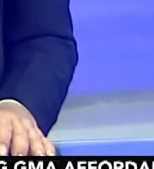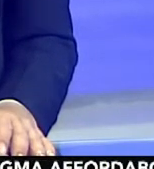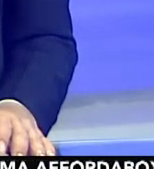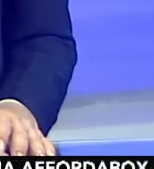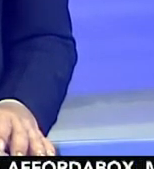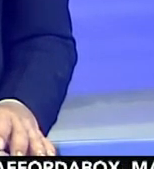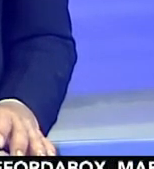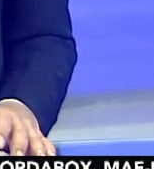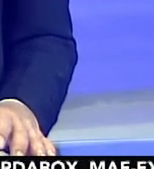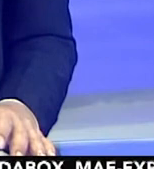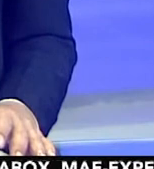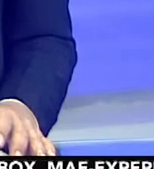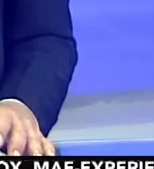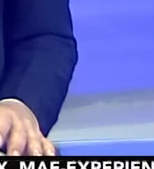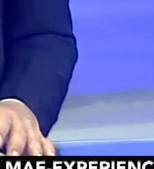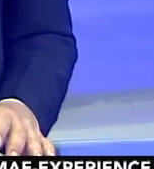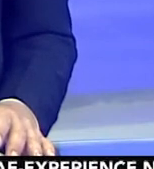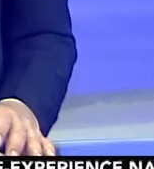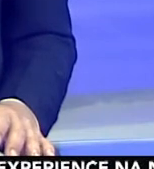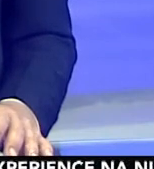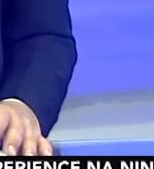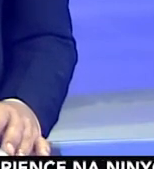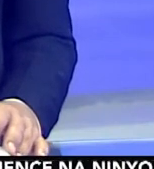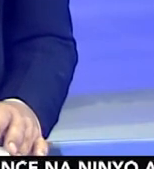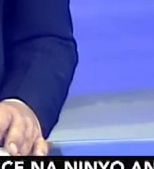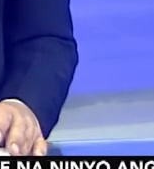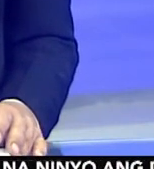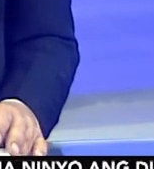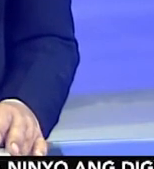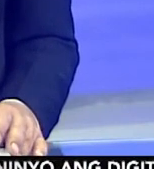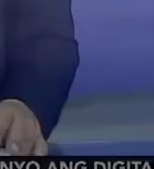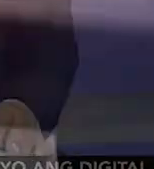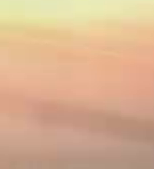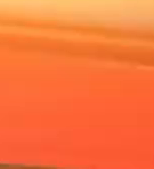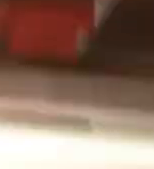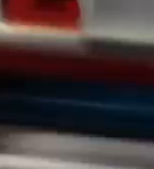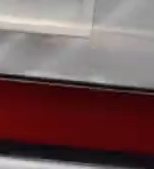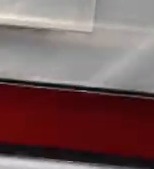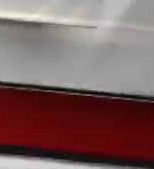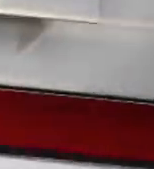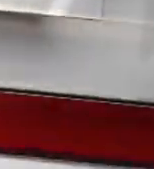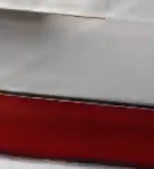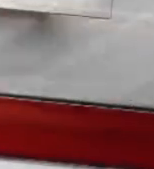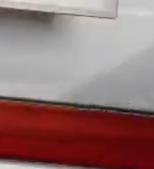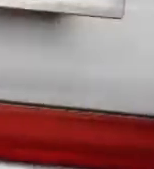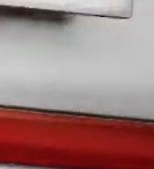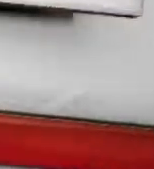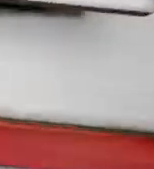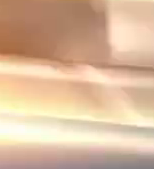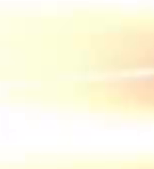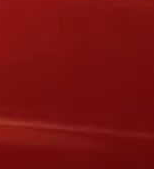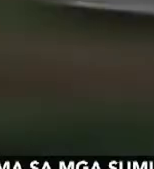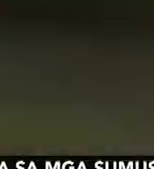at sundalo sa mga nakalipas na taon. Nakatutok si Emil Sumangil, exclusive.